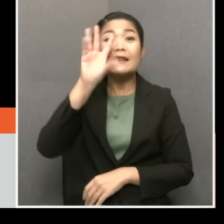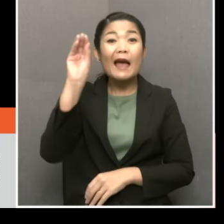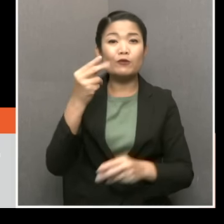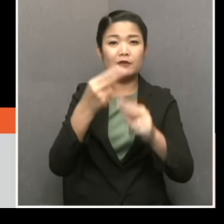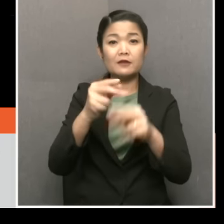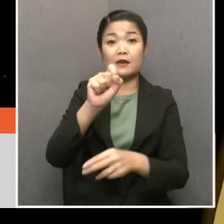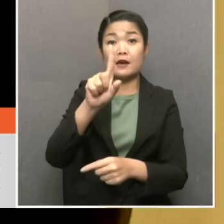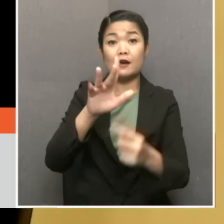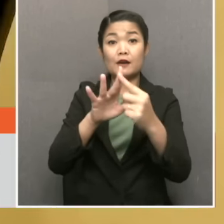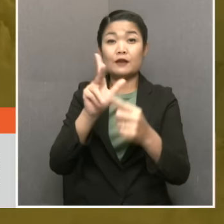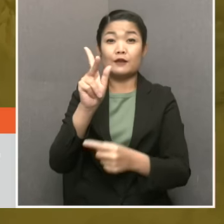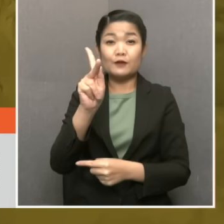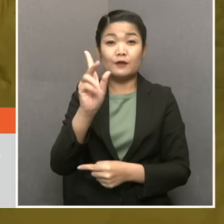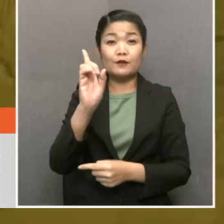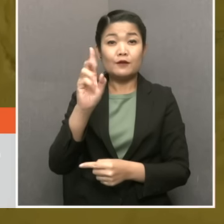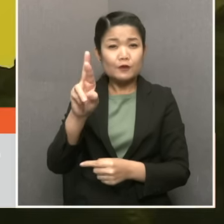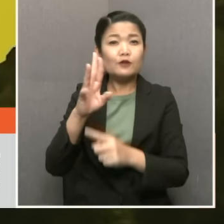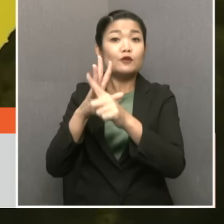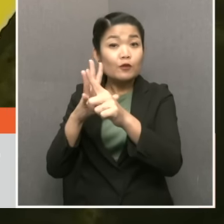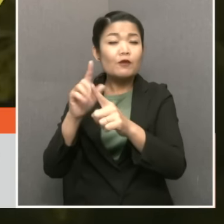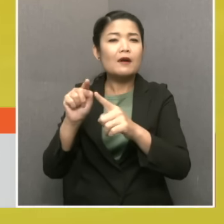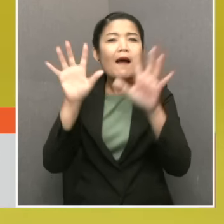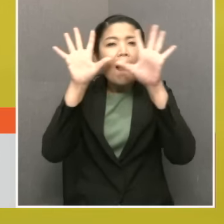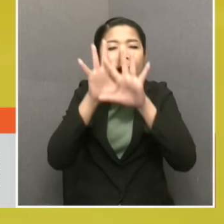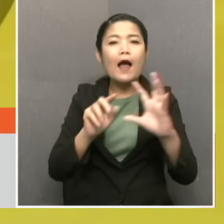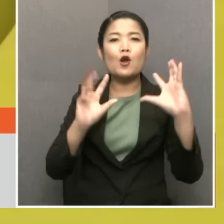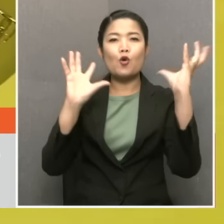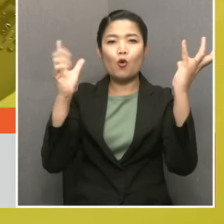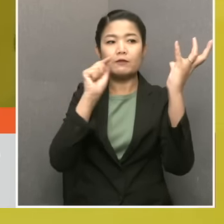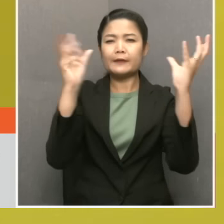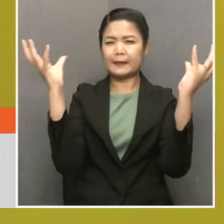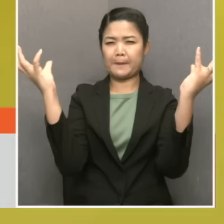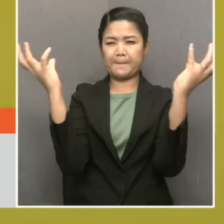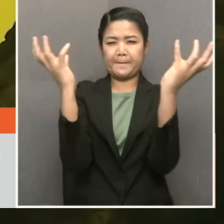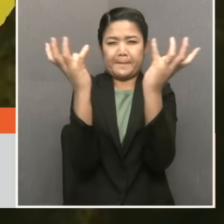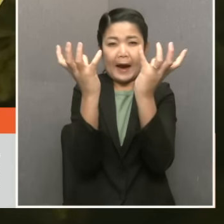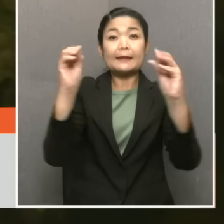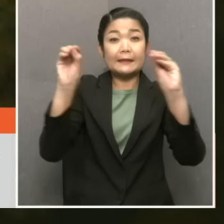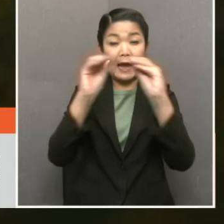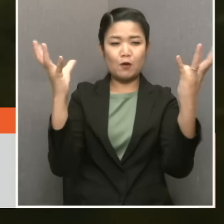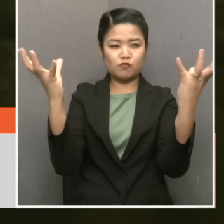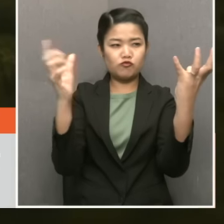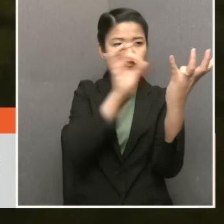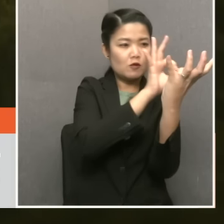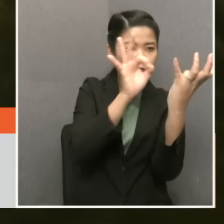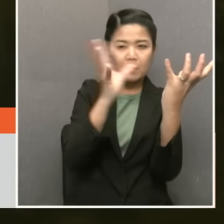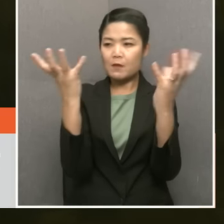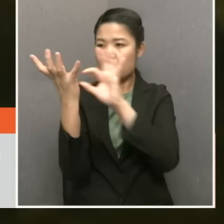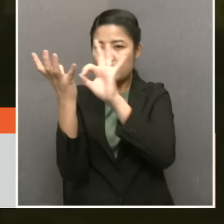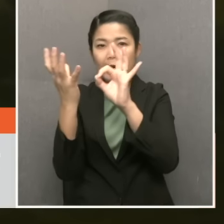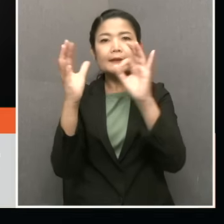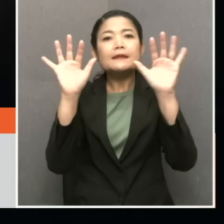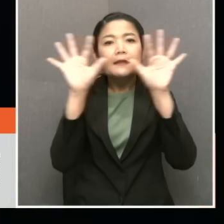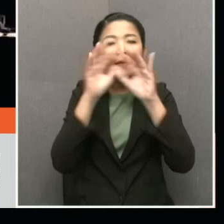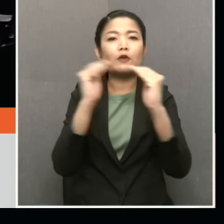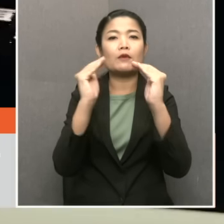ดาวเคราะห์น้องฝาแฝดของโลกนะคะแล้วก็อยู่ใกล้โลกมากที่สุดด้วยขนาดก็ค่อนข้างใกล้เคียงกับโลกมากบรรยากาศของ